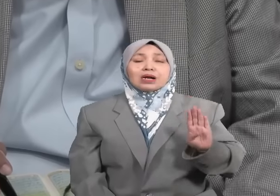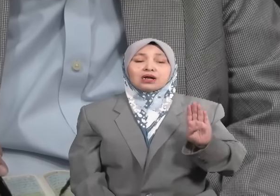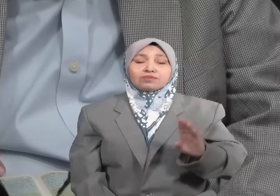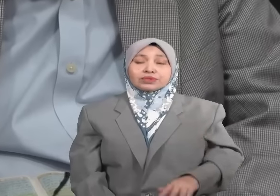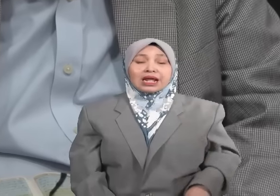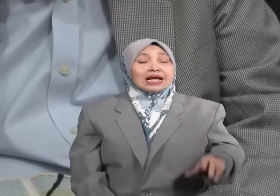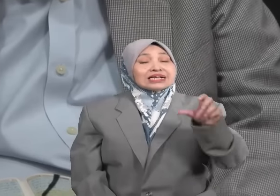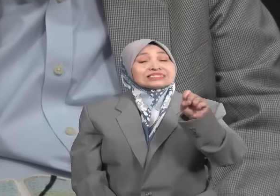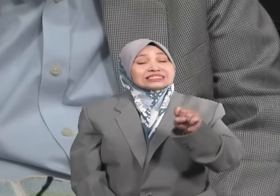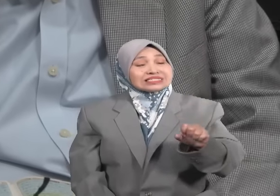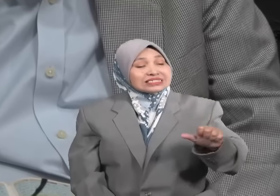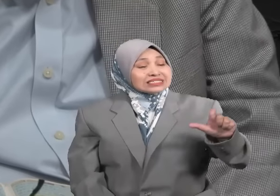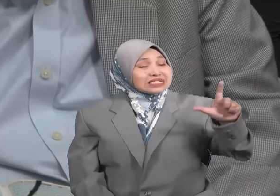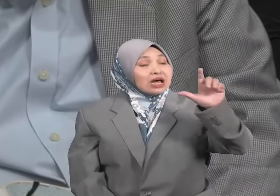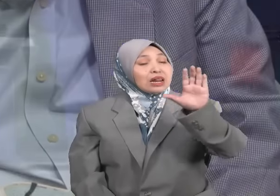سَلْ بَنِي